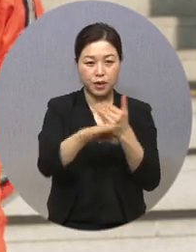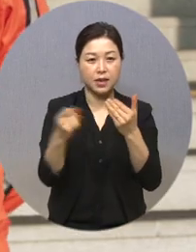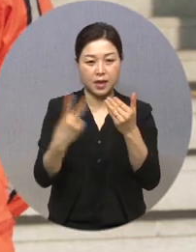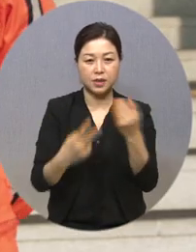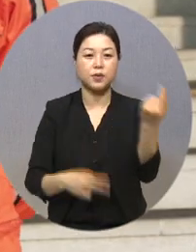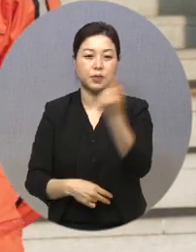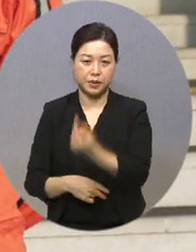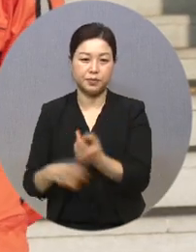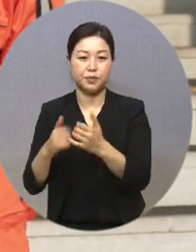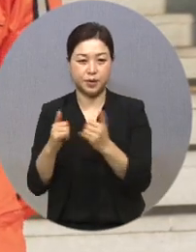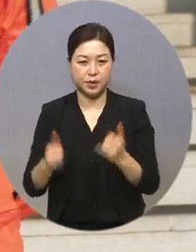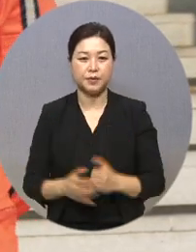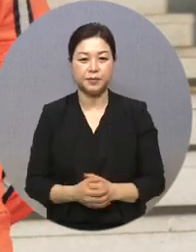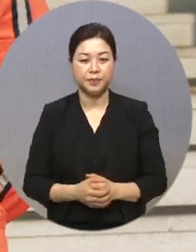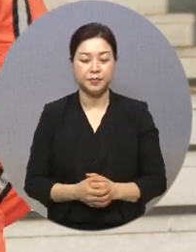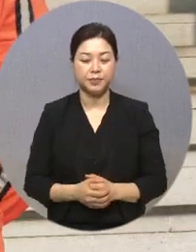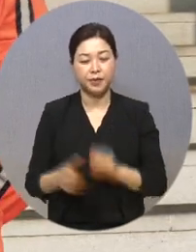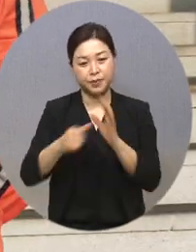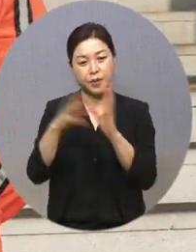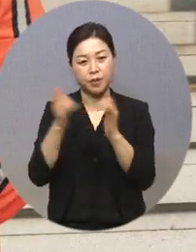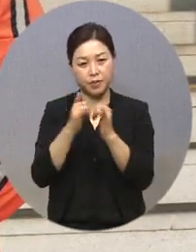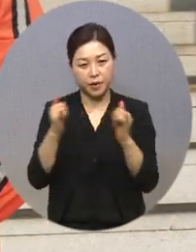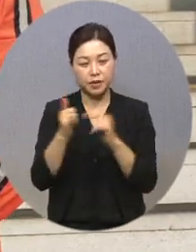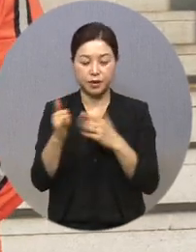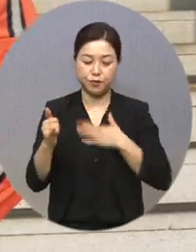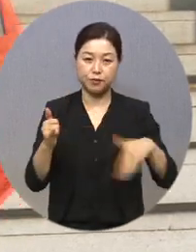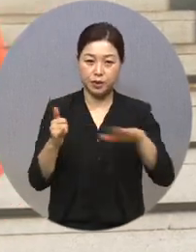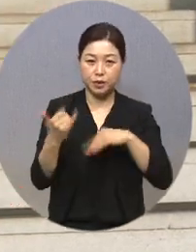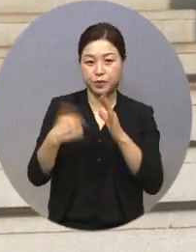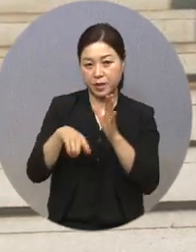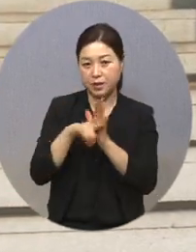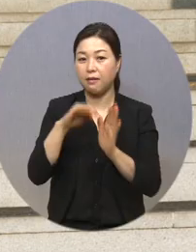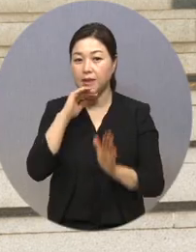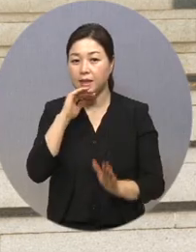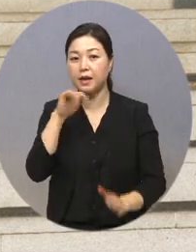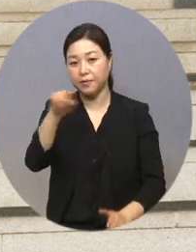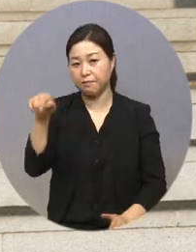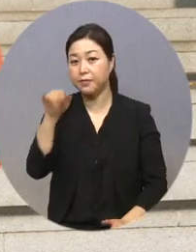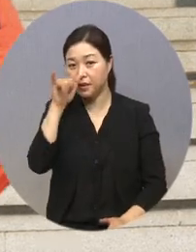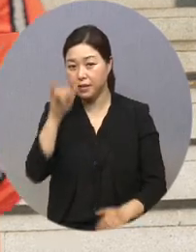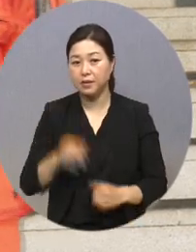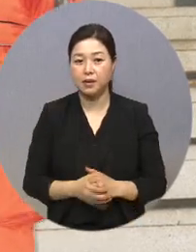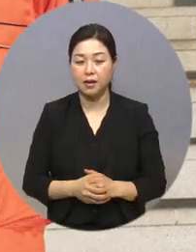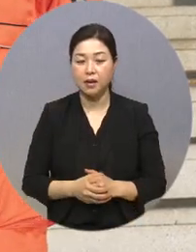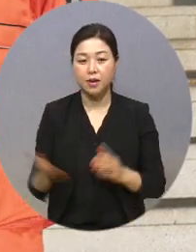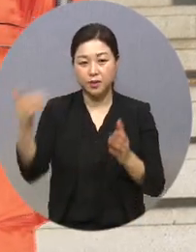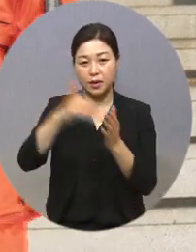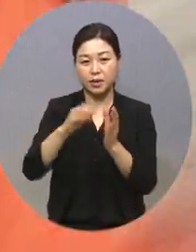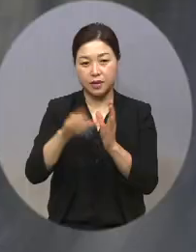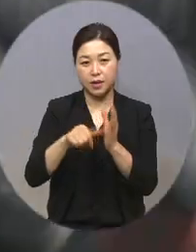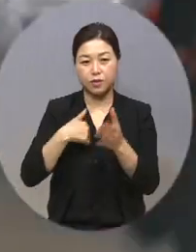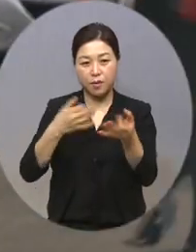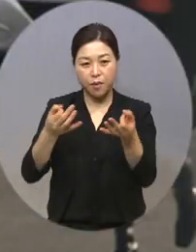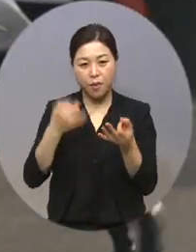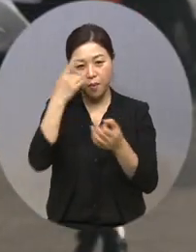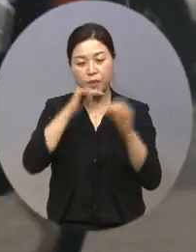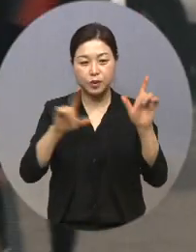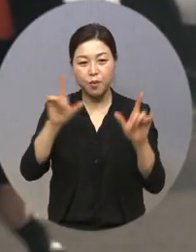거죠. 아무튼 예, 많은 셀럽분들이 저희를 위해서 지금 대기해 주신다고 합니다. 아, 예, 너무 기대됩니다. 예, 도착하셨을 때 과연 저희를 보고 어떤 표정을 지실지.